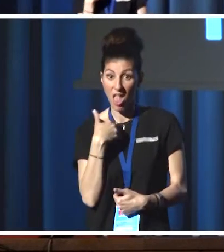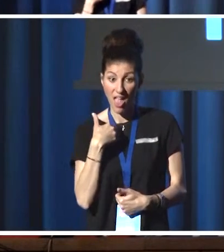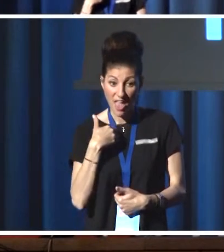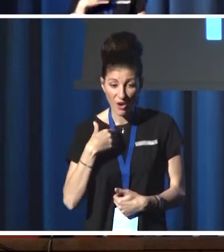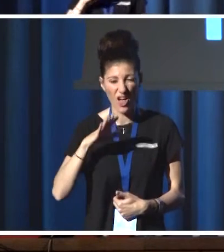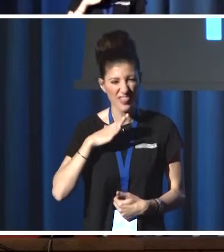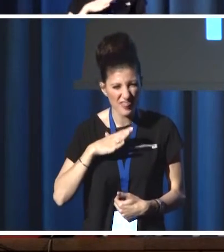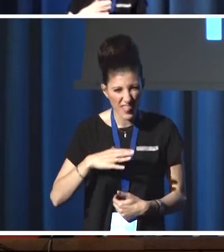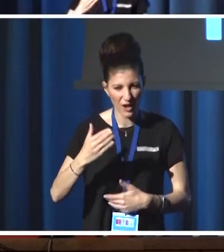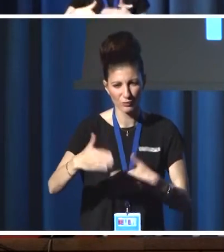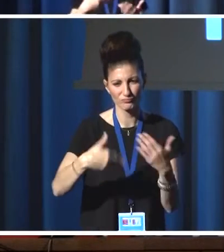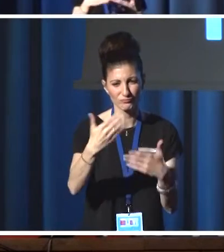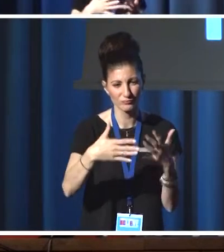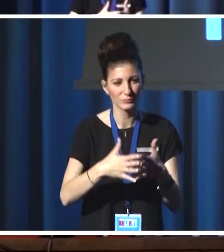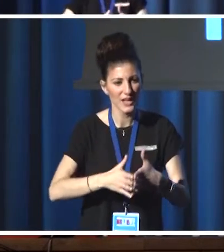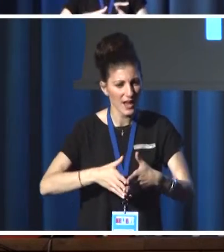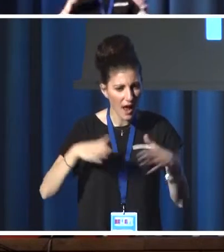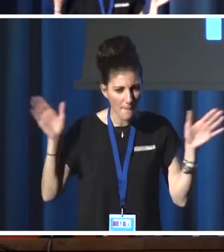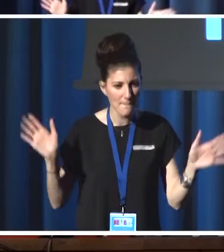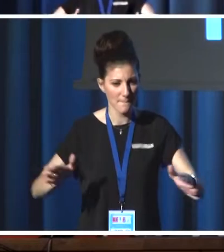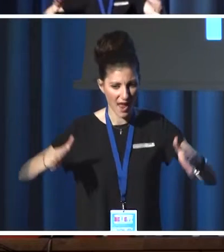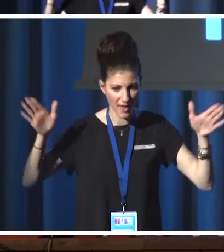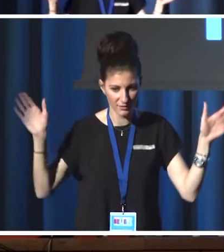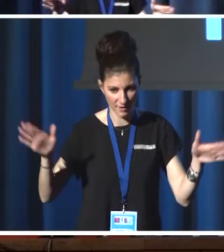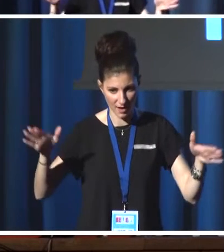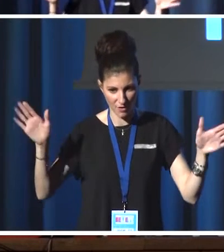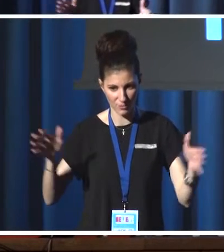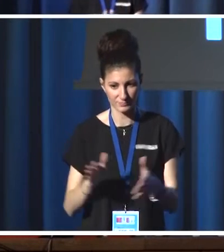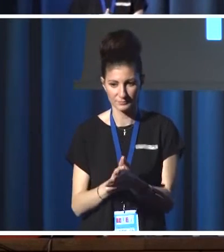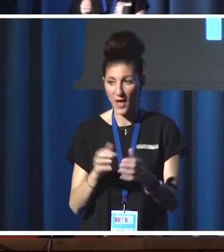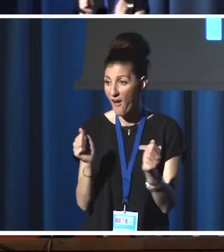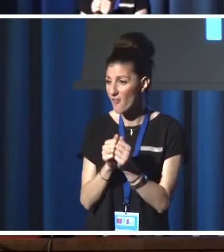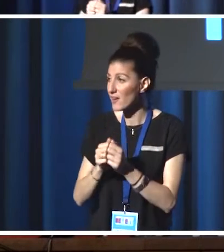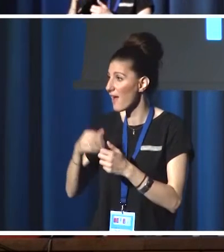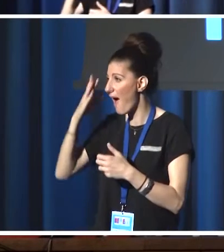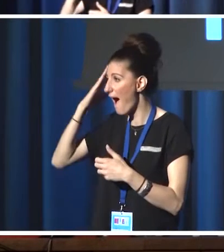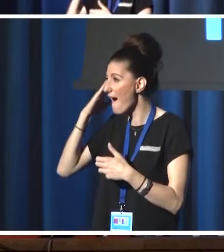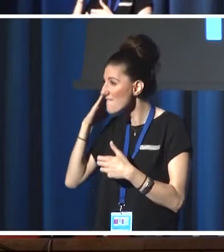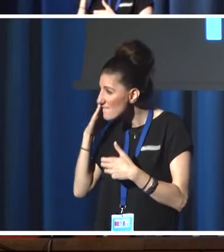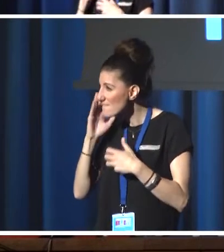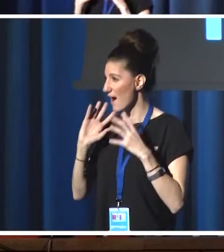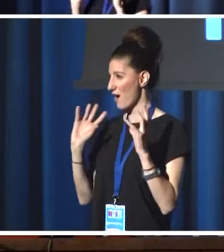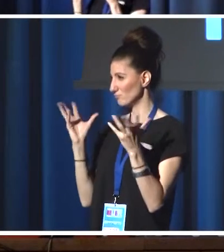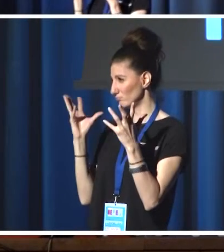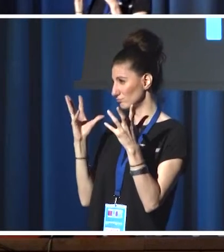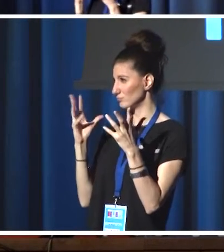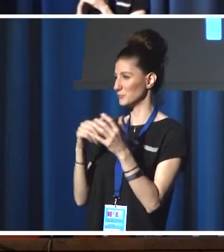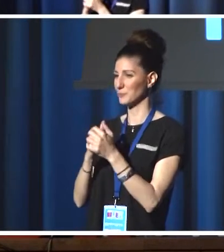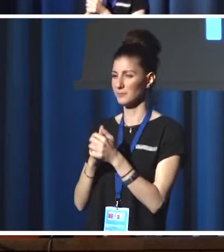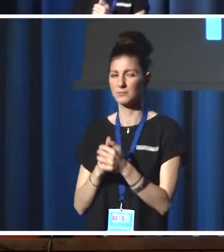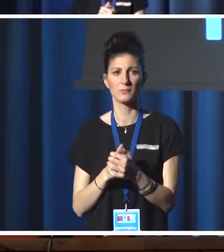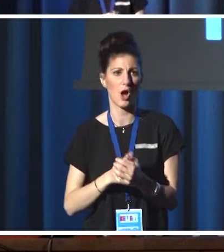τις επόμενες μέρες θα αρχίσω να πετάω και όλοι οι φίλοι τον κοιτάν δεν θα μ γιατί δεν είναι κάτι το οποίο